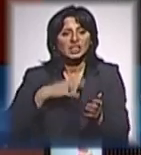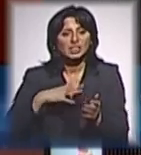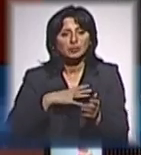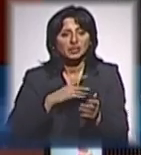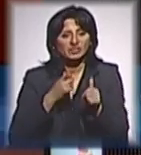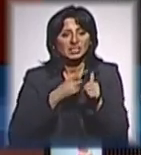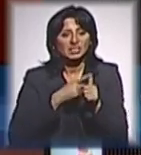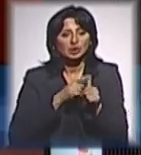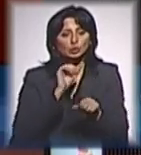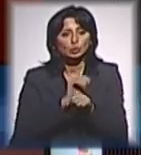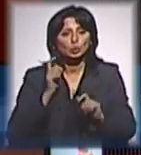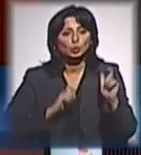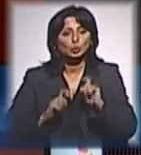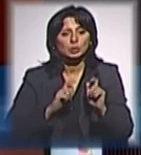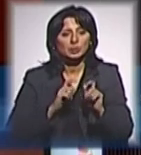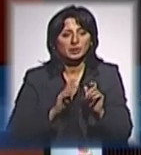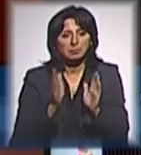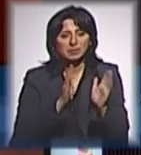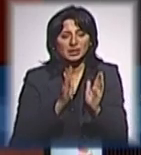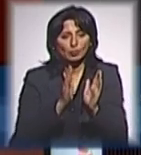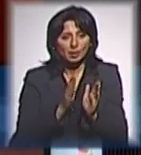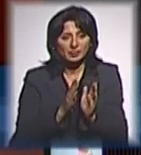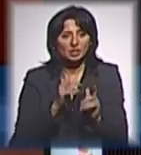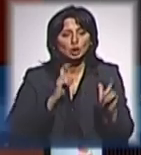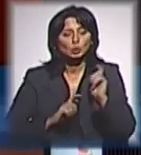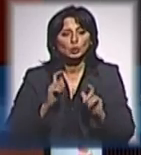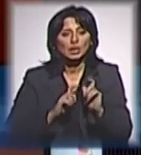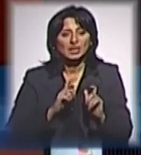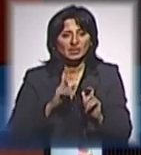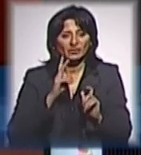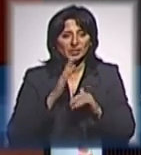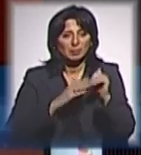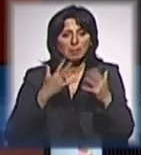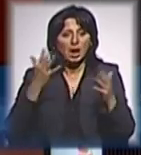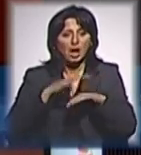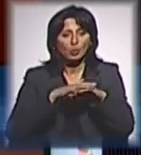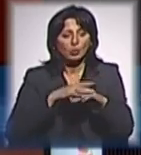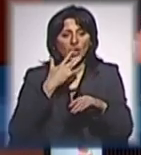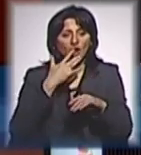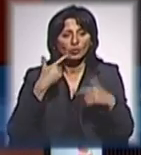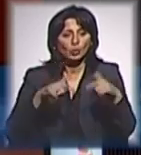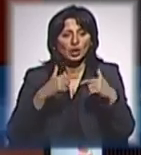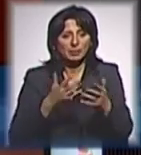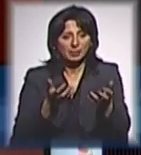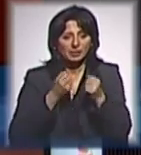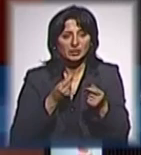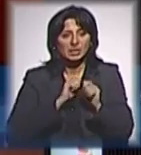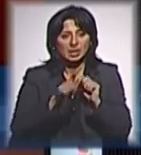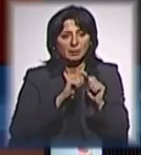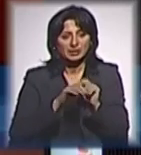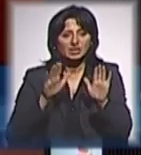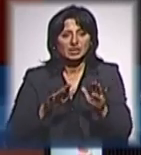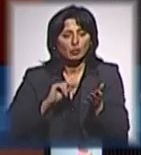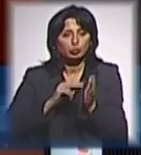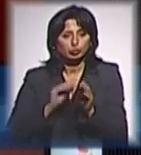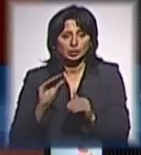თბილისში სტატუსშეჩერებული სტუდენტები და უყანოთ მინიმუმამდე და სტუდენტები, რომელიც მაღალი ქულებით გავლენ ეროვნულ გამოცდებზე, მიიღო დაფინანსება